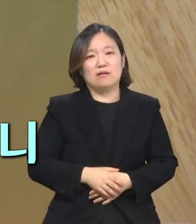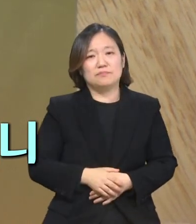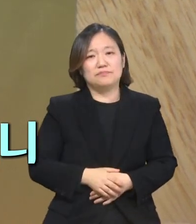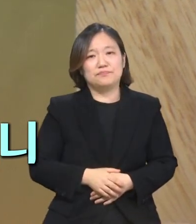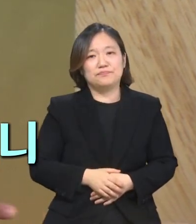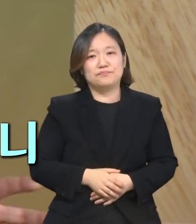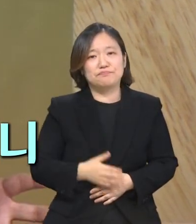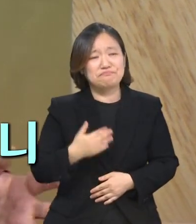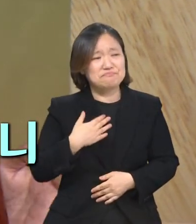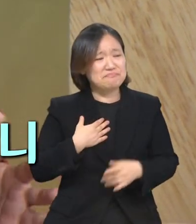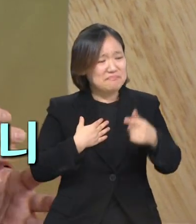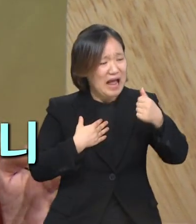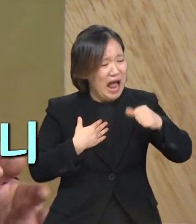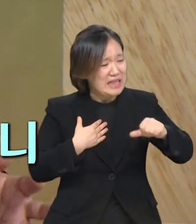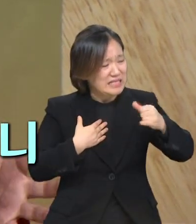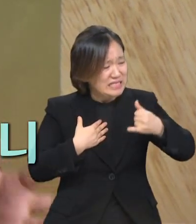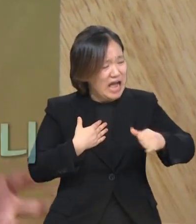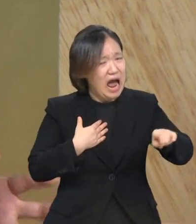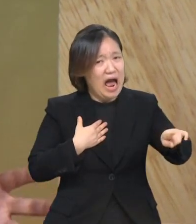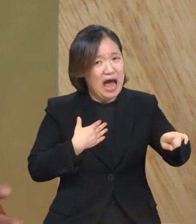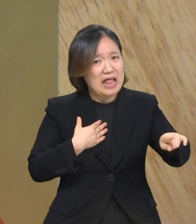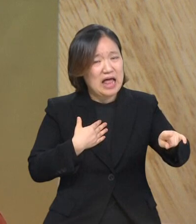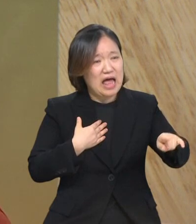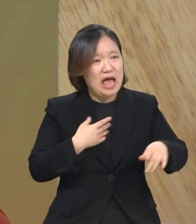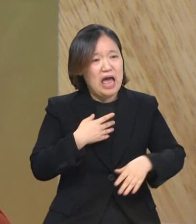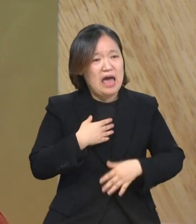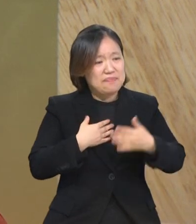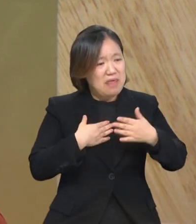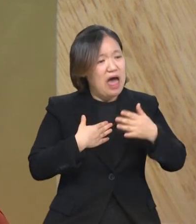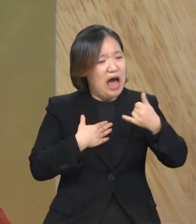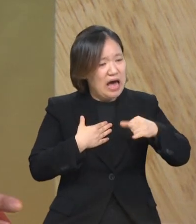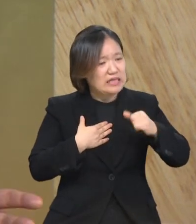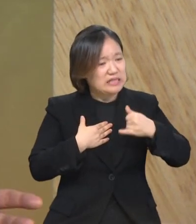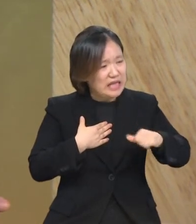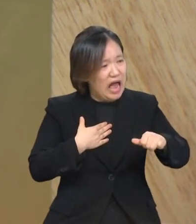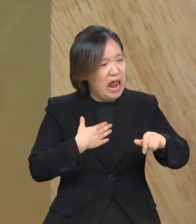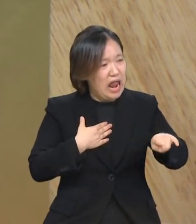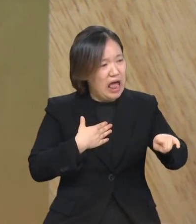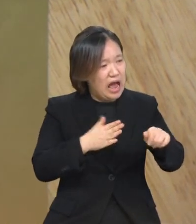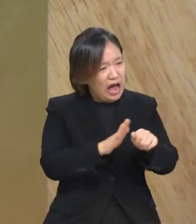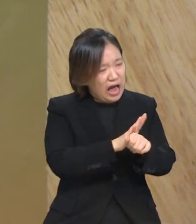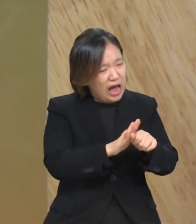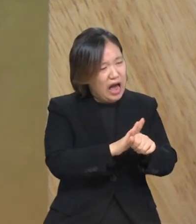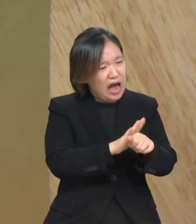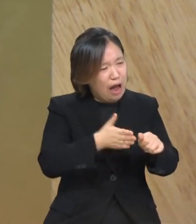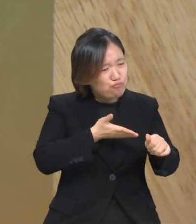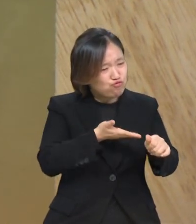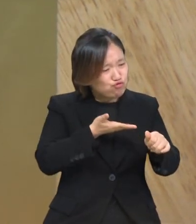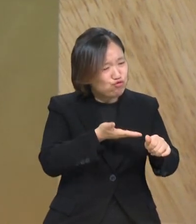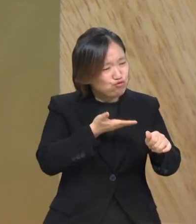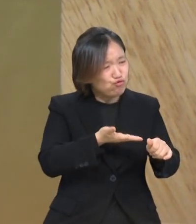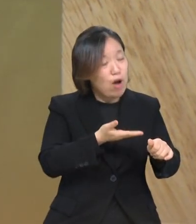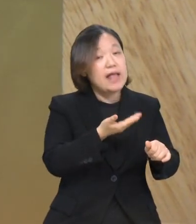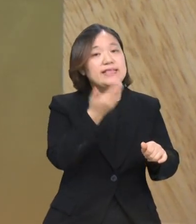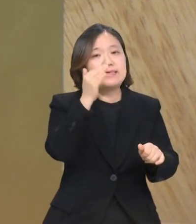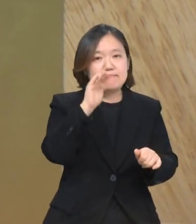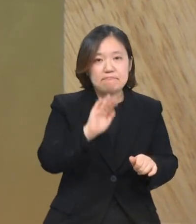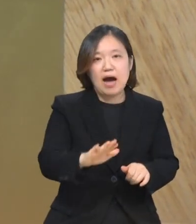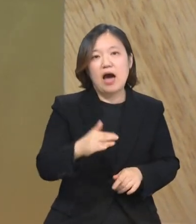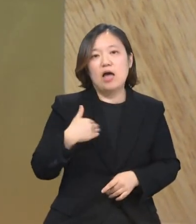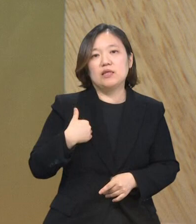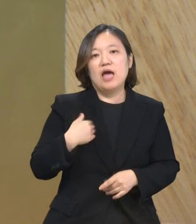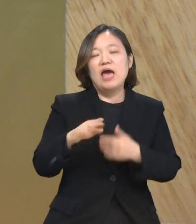자식한테는 하염없이 내 새끼 내 새끼 자식한테는 쏟아부었지만 주변에는 되게 베풀 줄 모르고